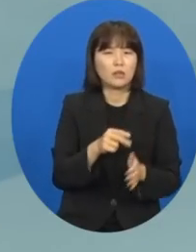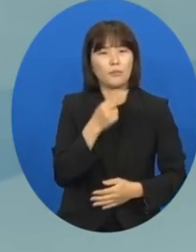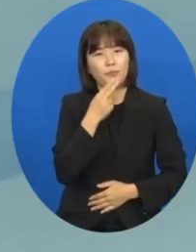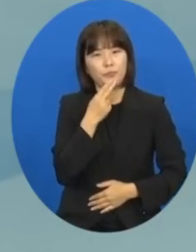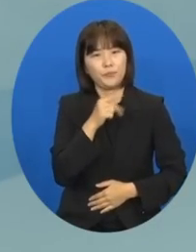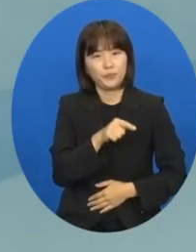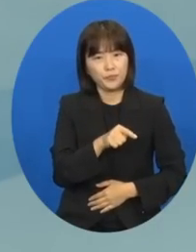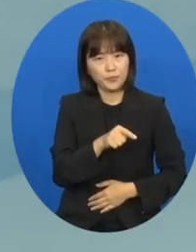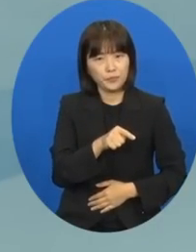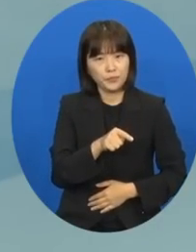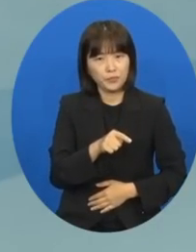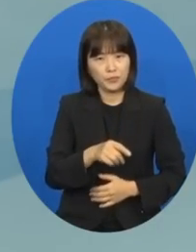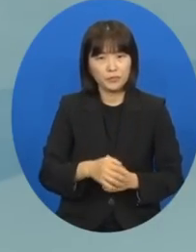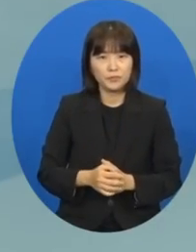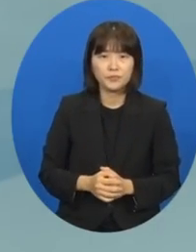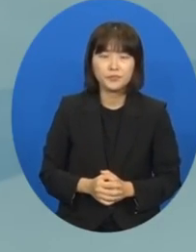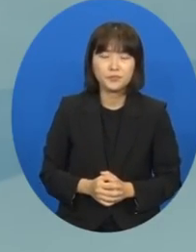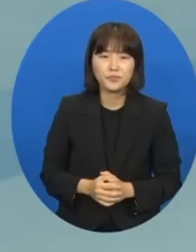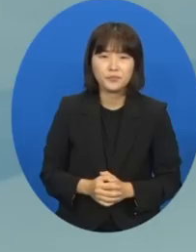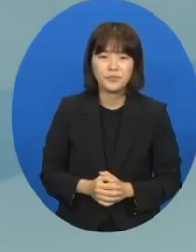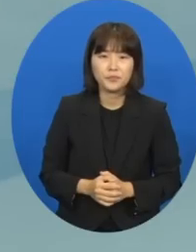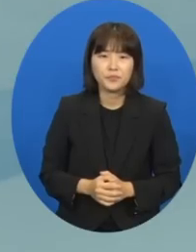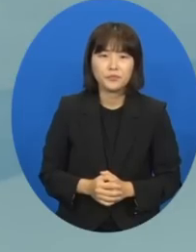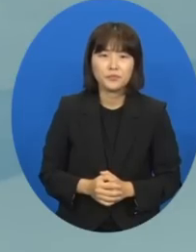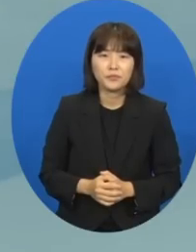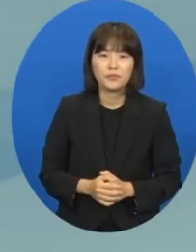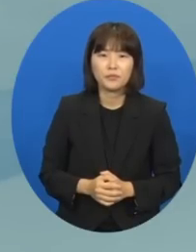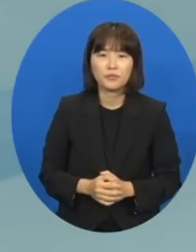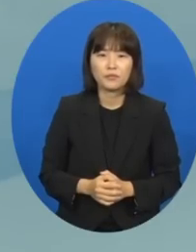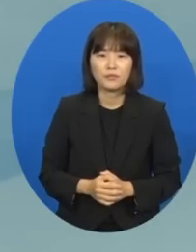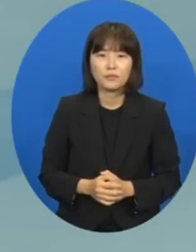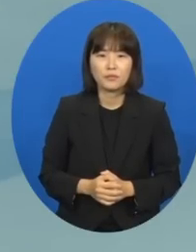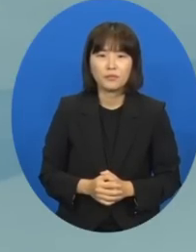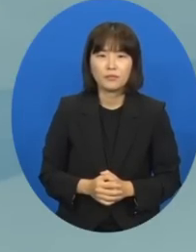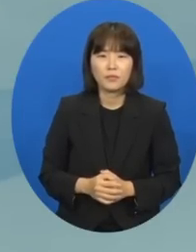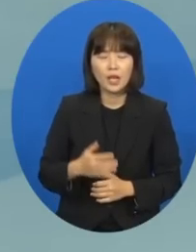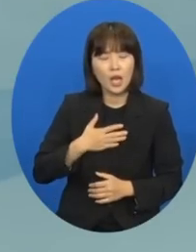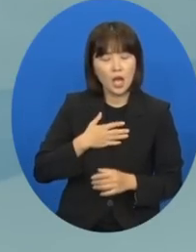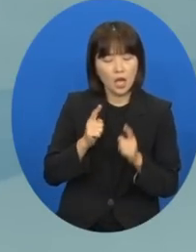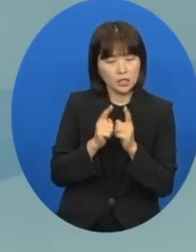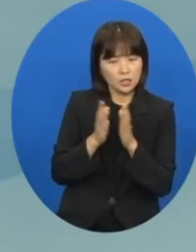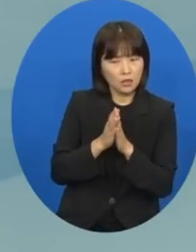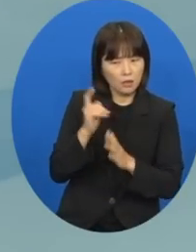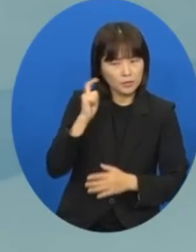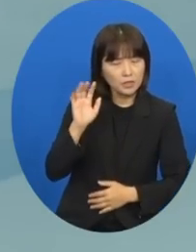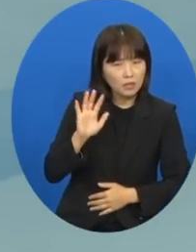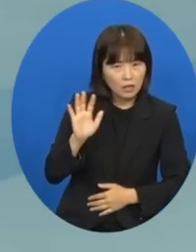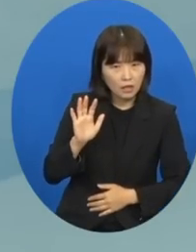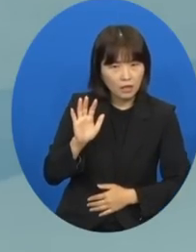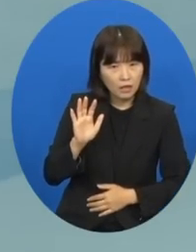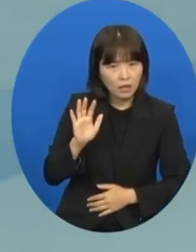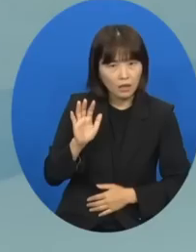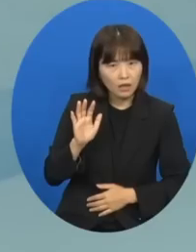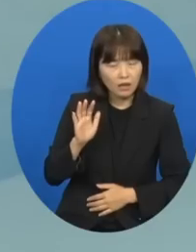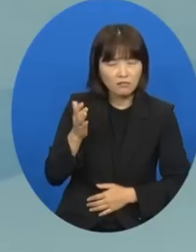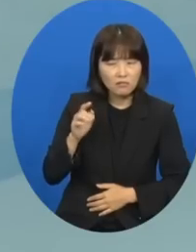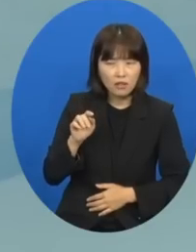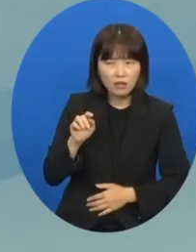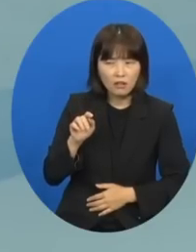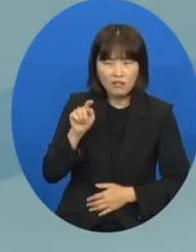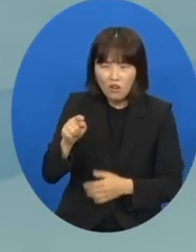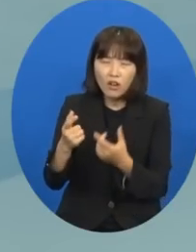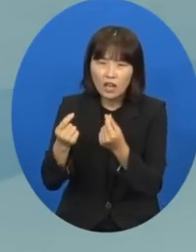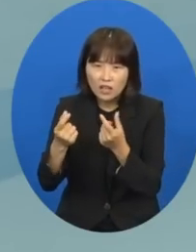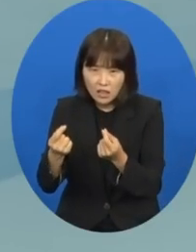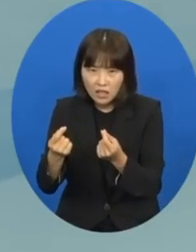아니면 보통 우리가 무슨 통신이요? 카더라 통신이 될 수가 있습니다. 내가 직접 들은 건 아닌데 그렇다더라 라고 되는